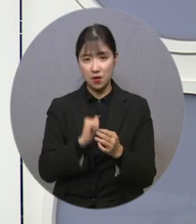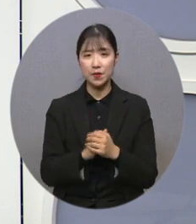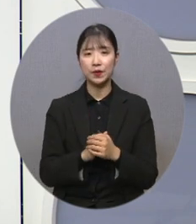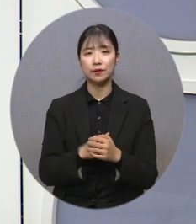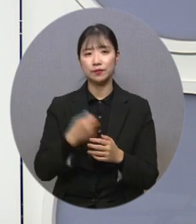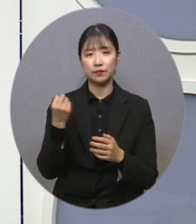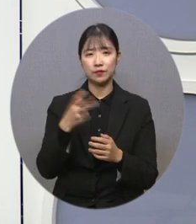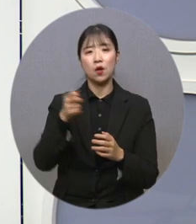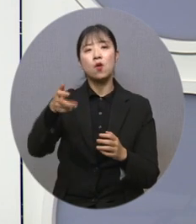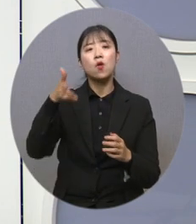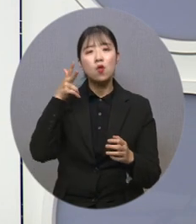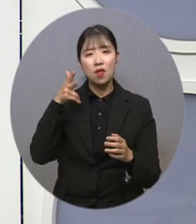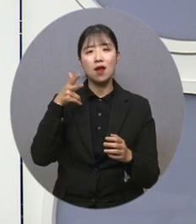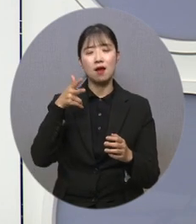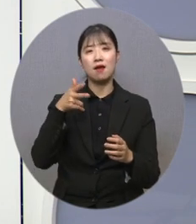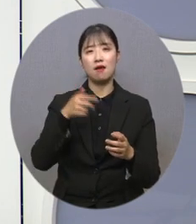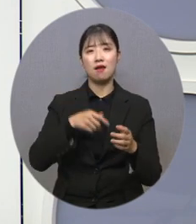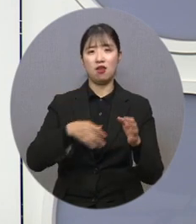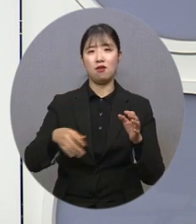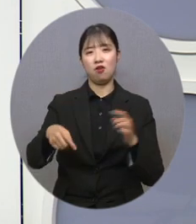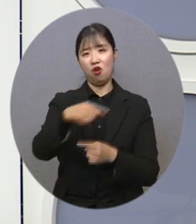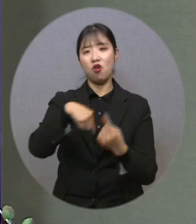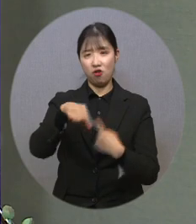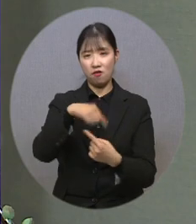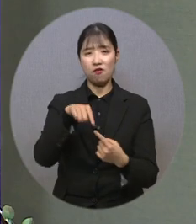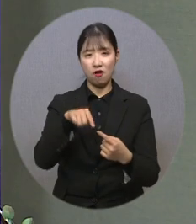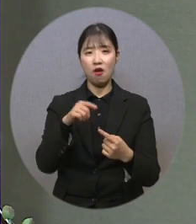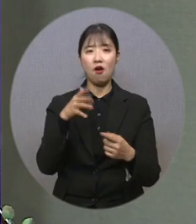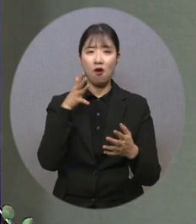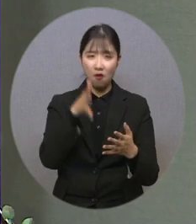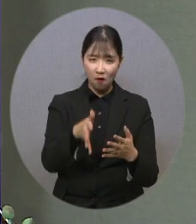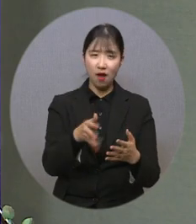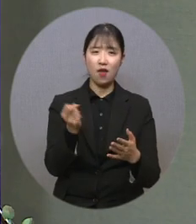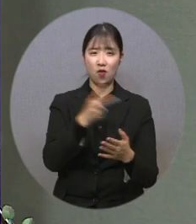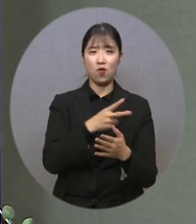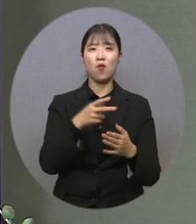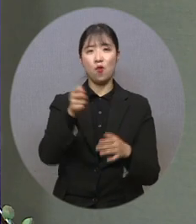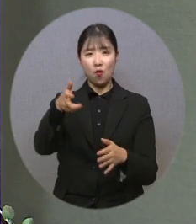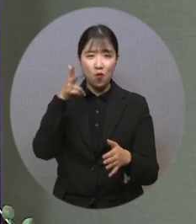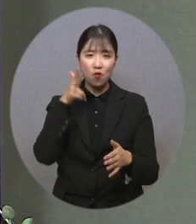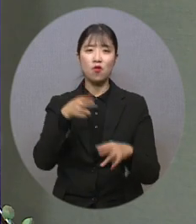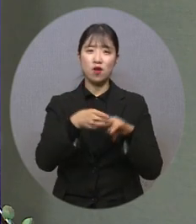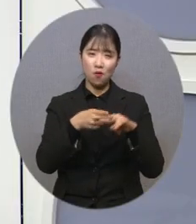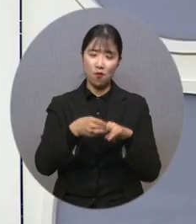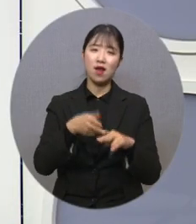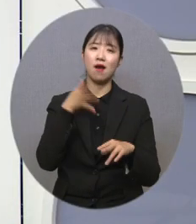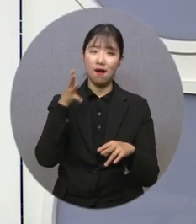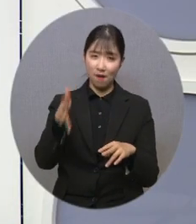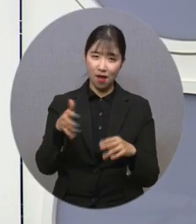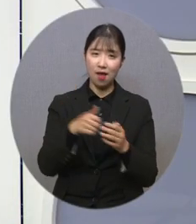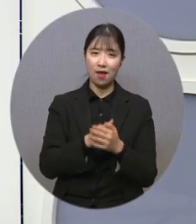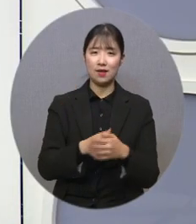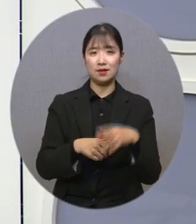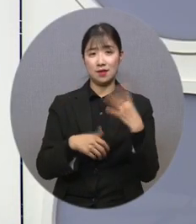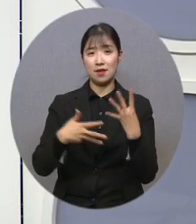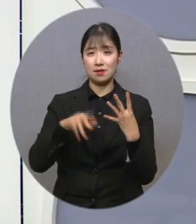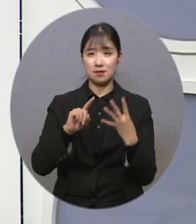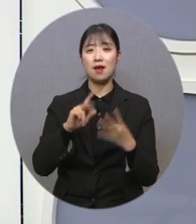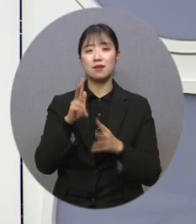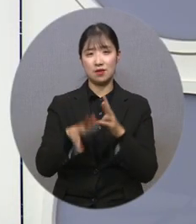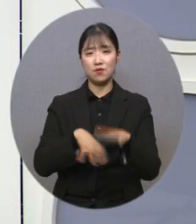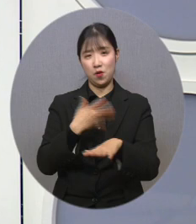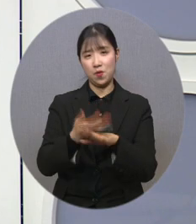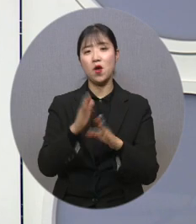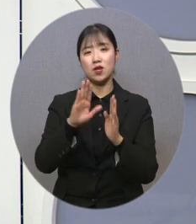다음에 호텔 경영학과를 비롯한 그 호텔 조리학과라든지 이런 네. 그 4차